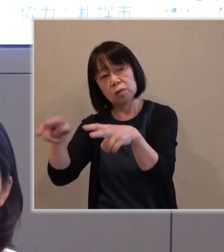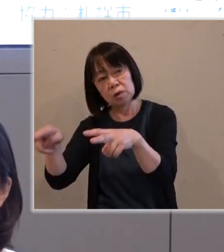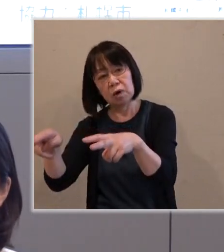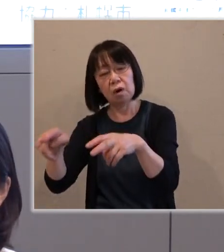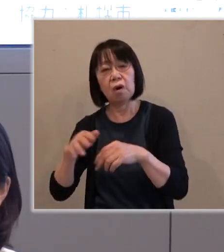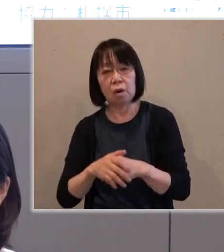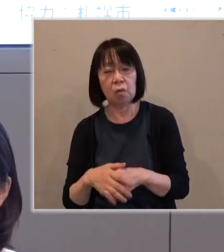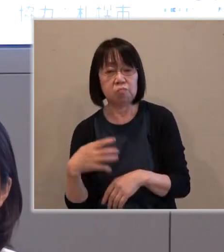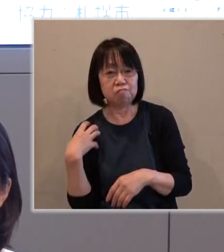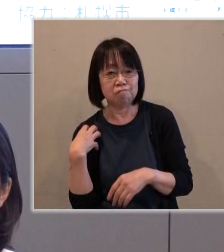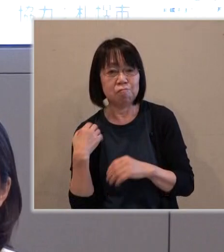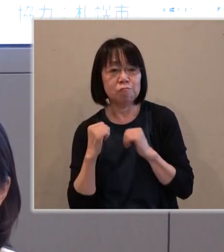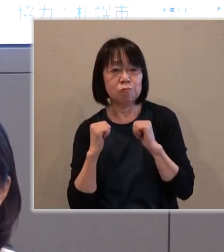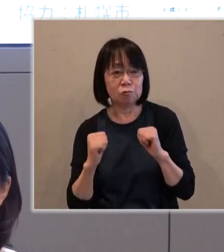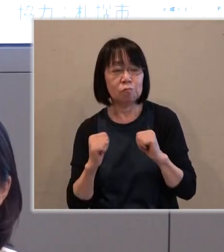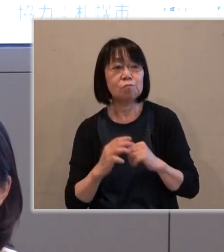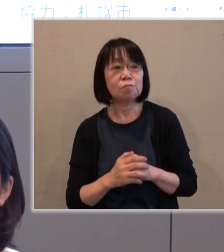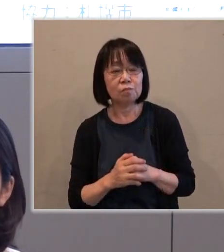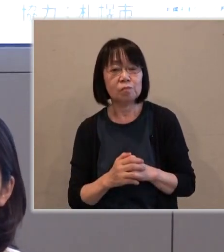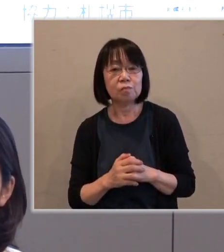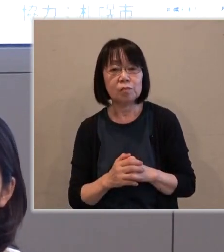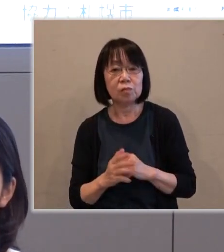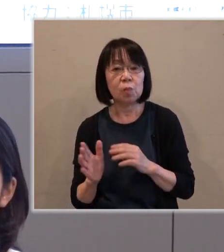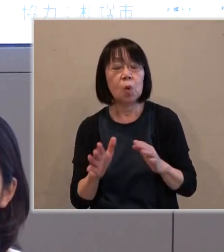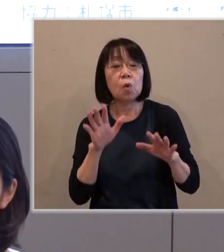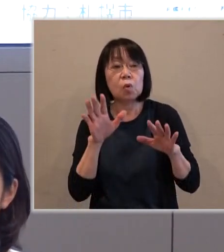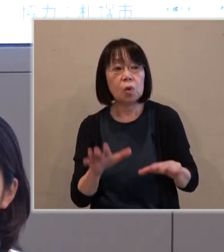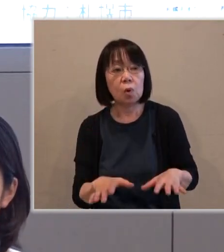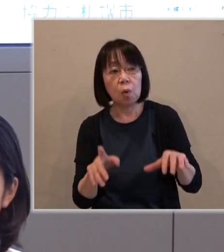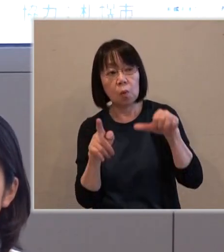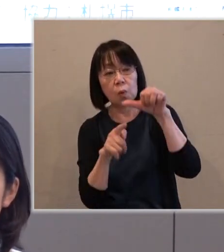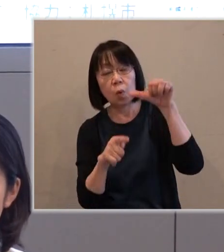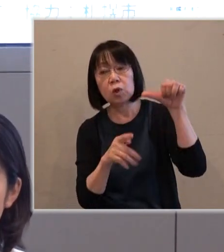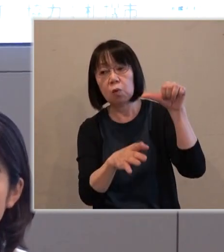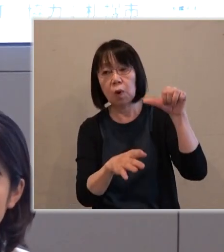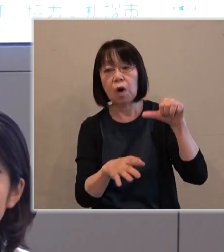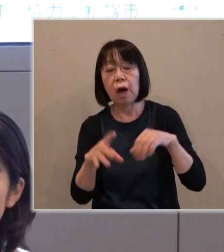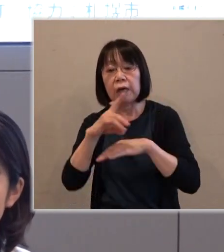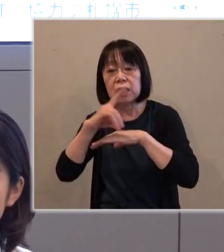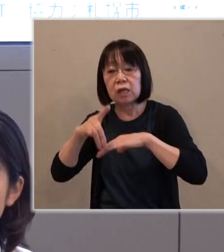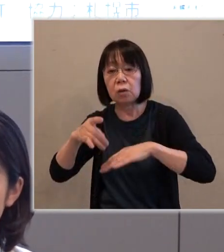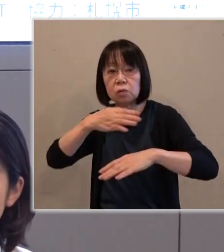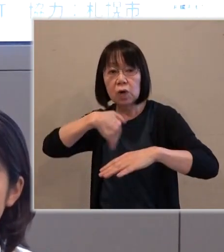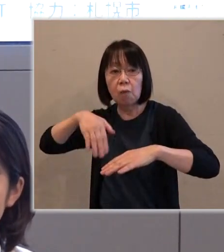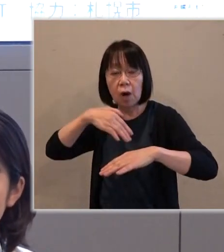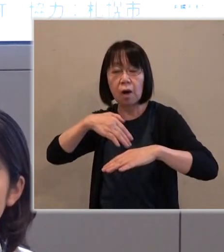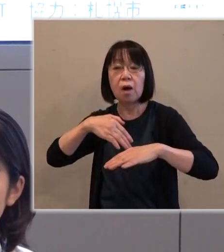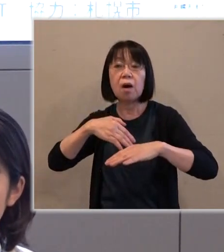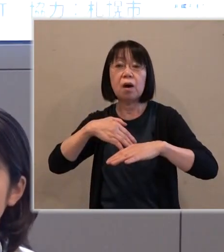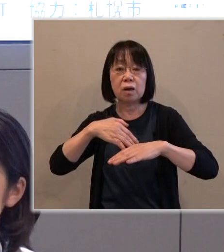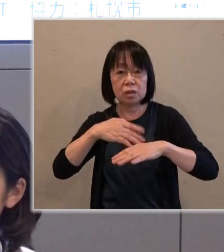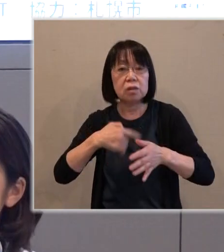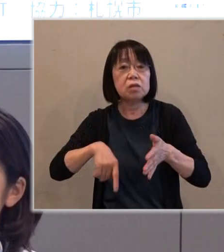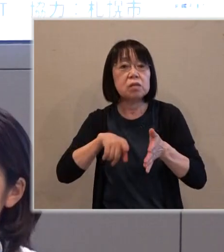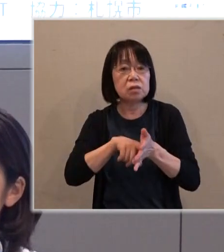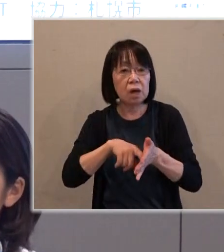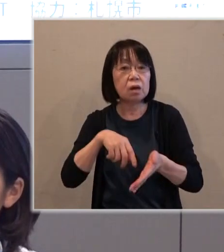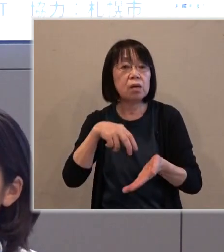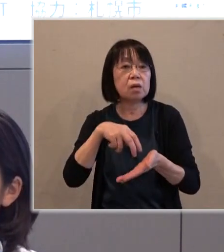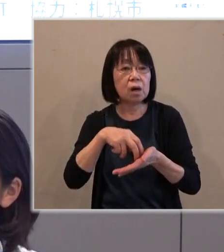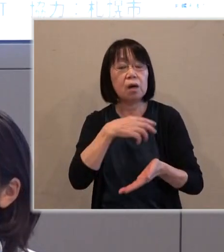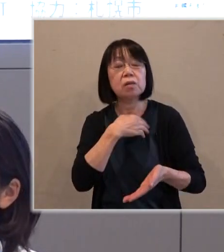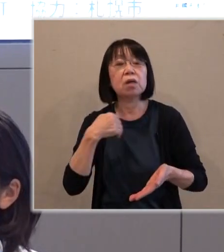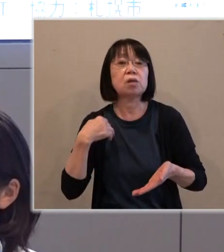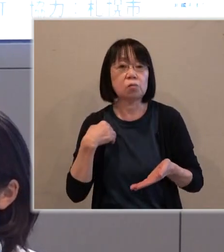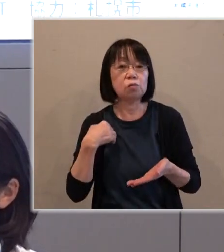の、東京サイドの若者は割とこう企画側にいたっていうところが一個こうかなり大きな思い出になる、その後も関